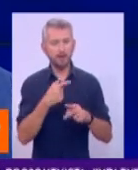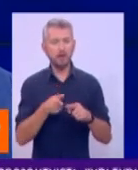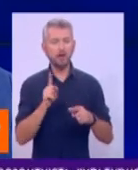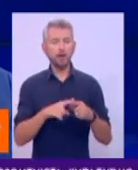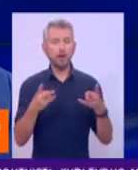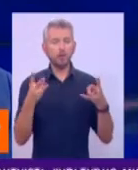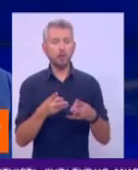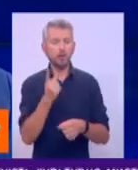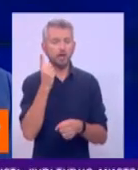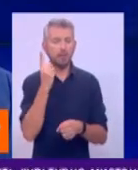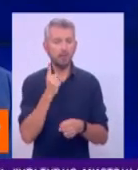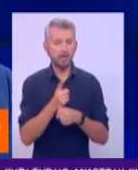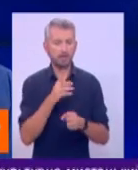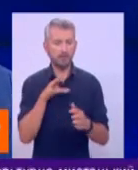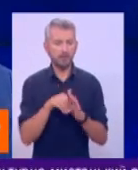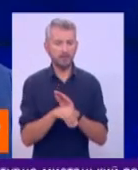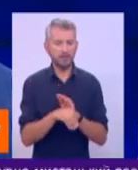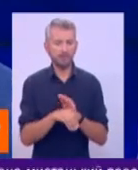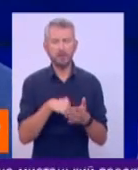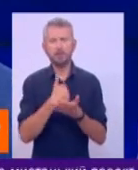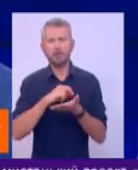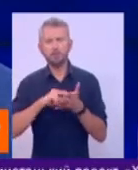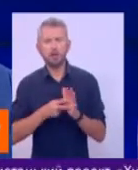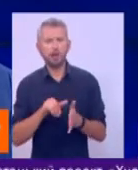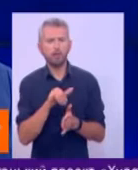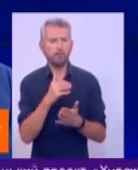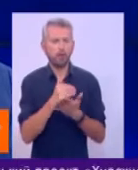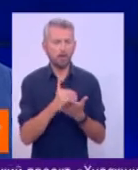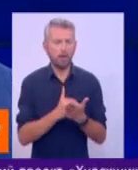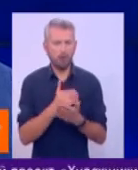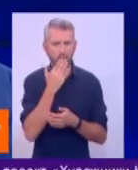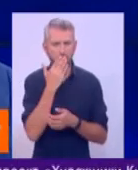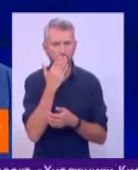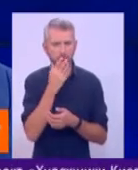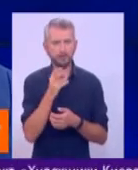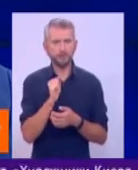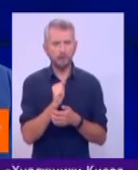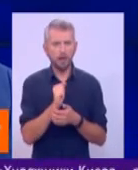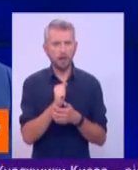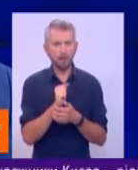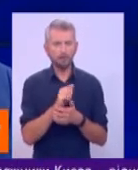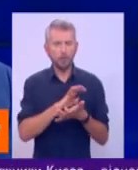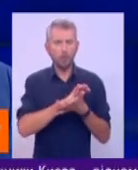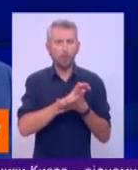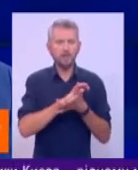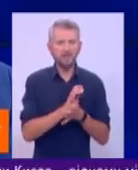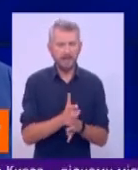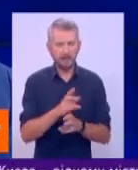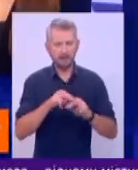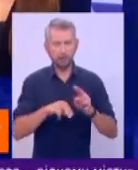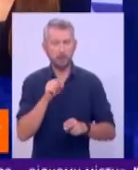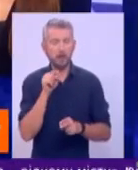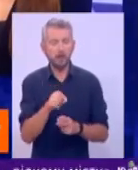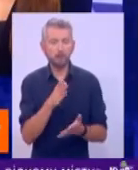это нужно запрет внести в генплан, я не знаю, в программу, на уплотнение застройки. Вот в этом